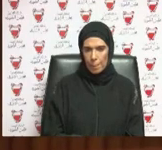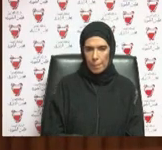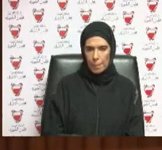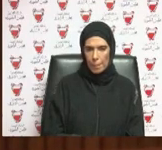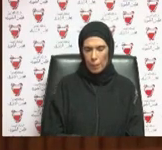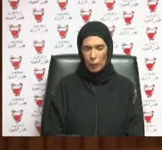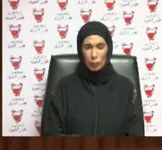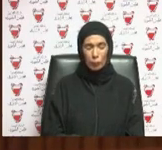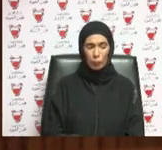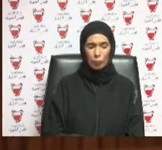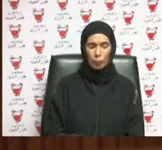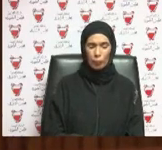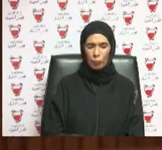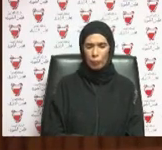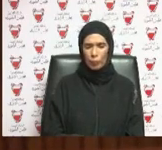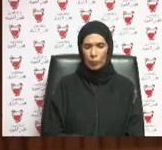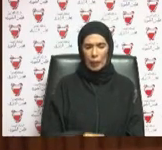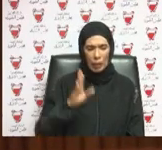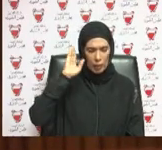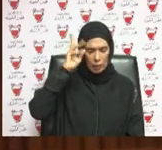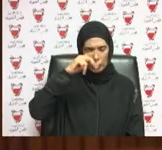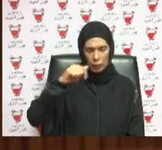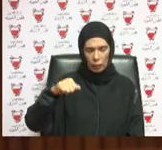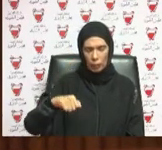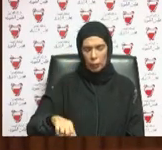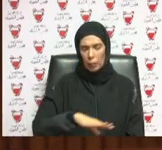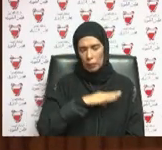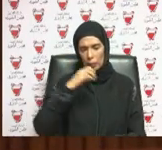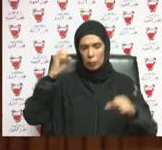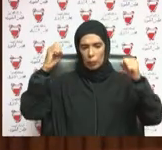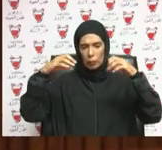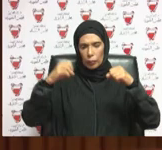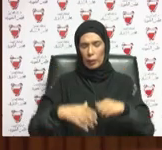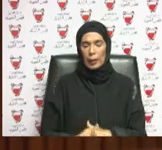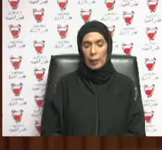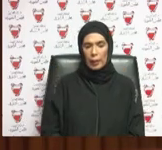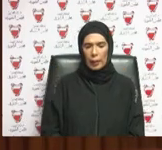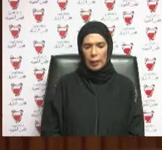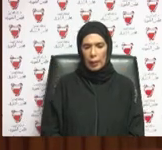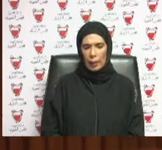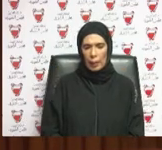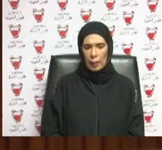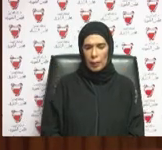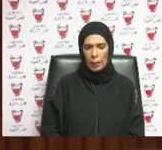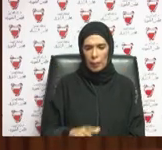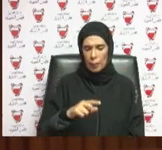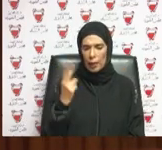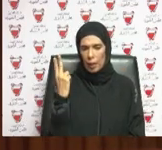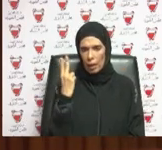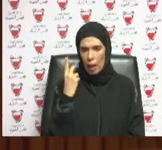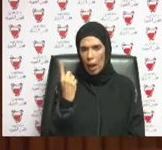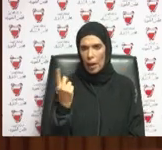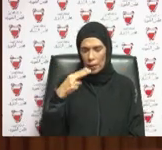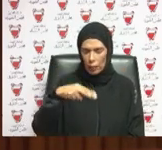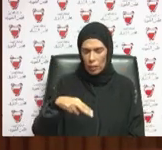الأخوة والأخوات الأعضاء، السلام عليكم ورحمة الله وبركاته. انتقل يوم 11 من الشهر